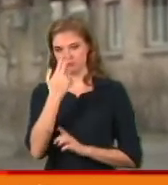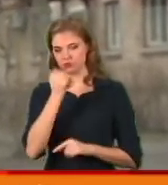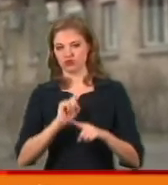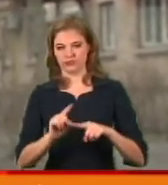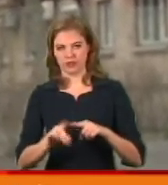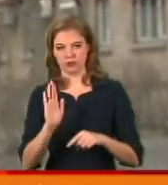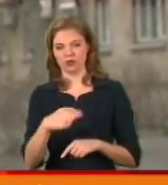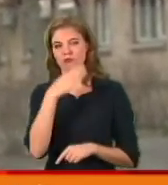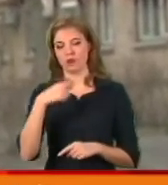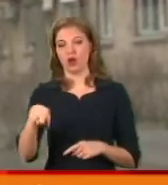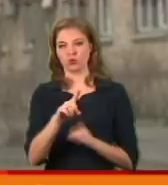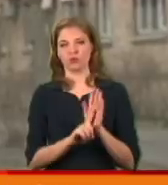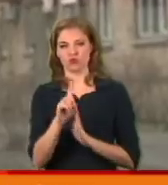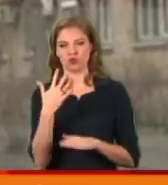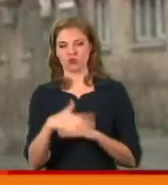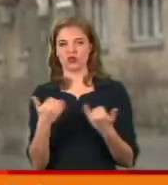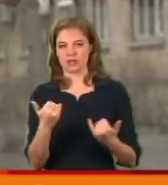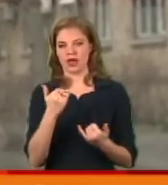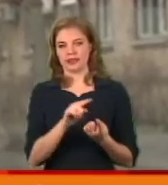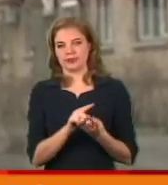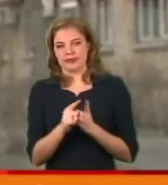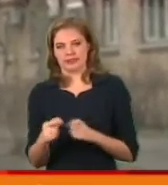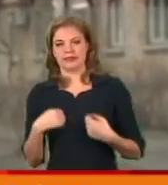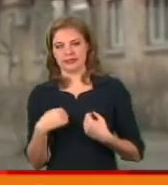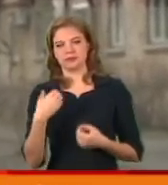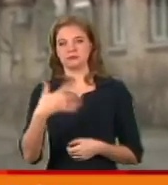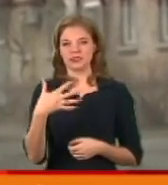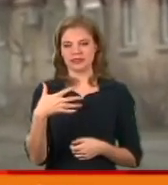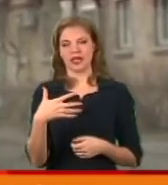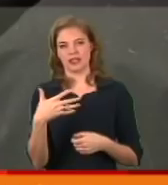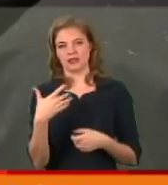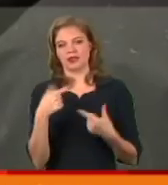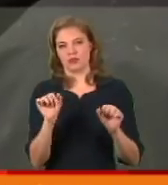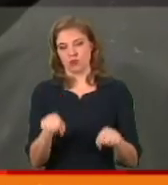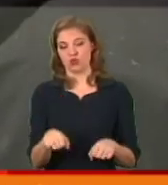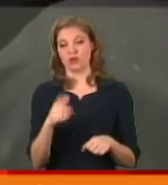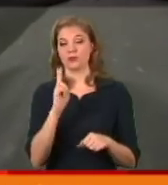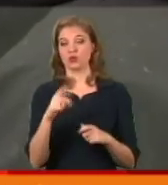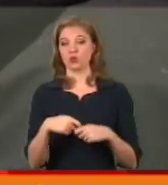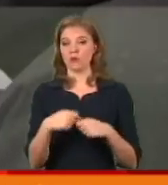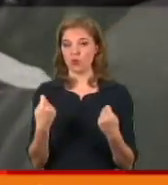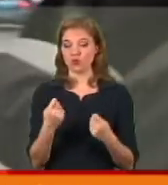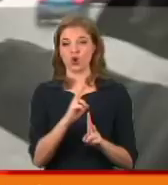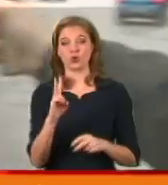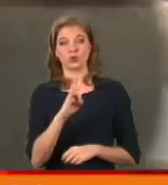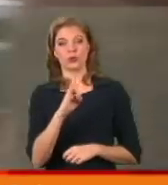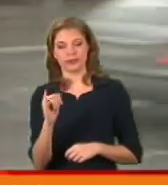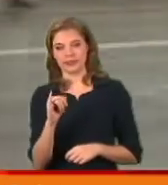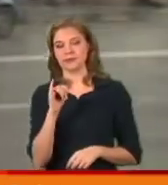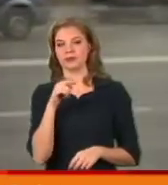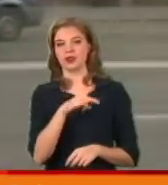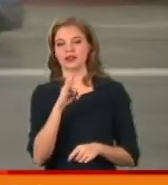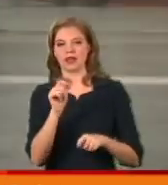будуть їздити. Багато хто вже починає зараз їздити 50 кілометрів, ну, там, де дозволяють умови. Хто порушує, а хто ні, покладаємося